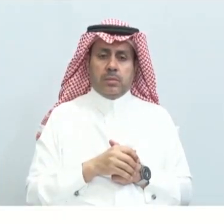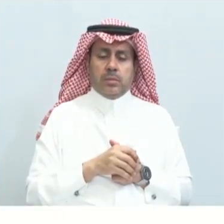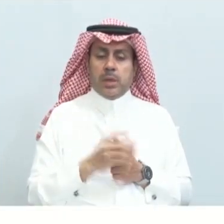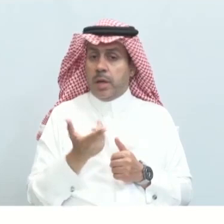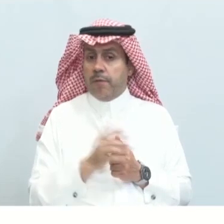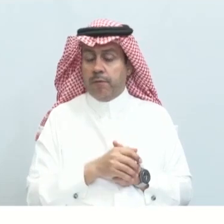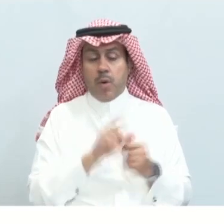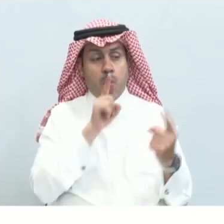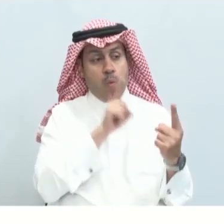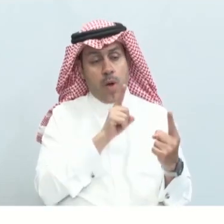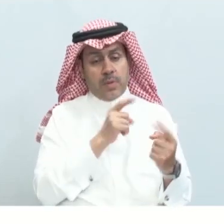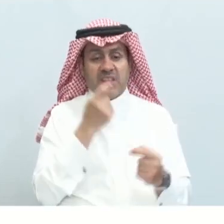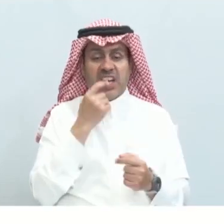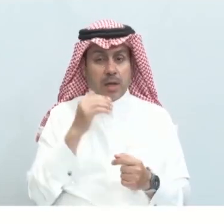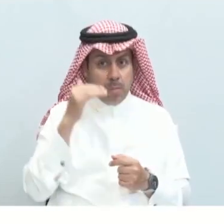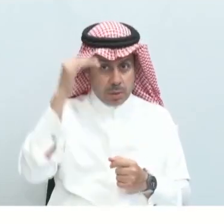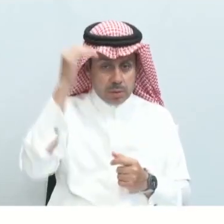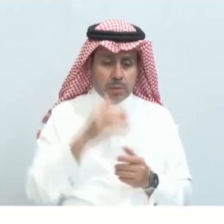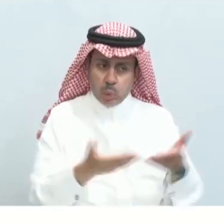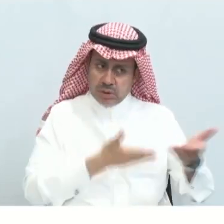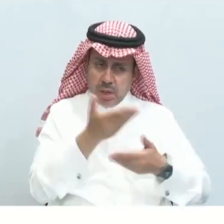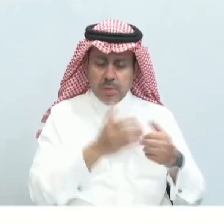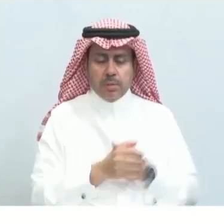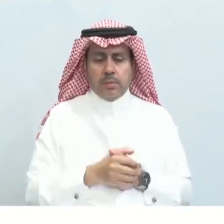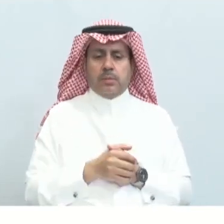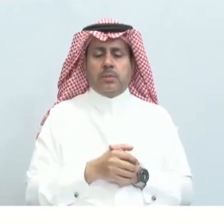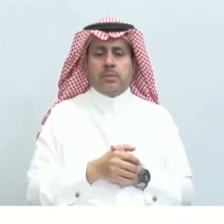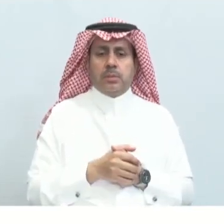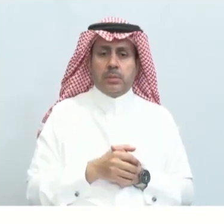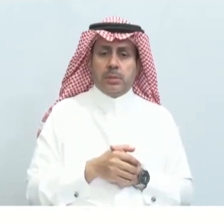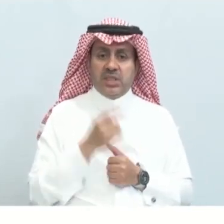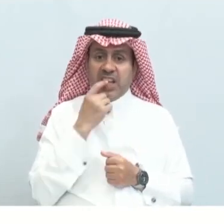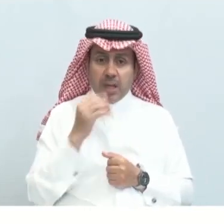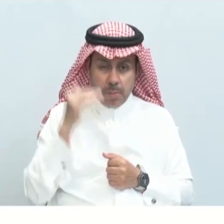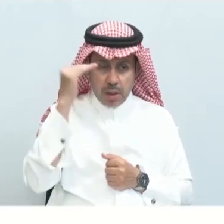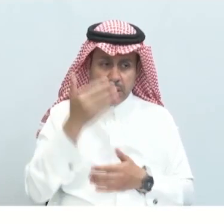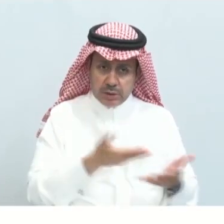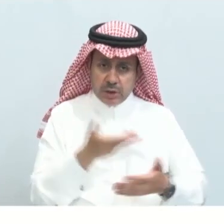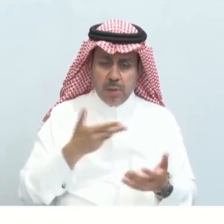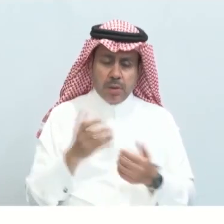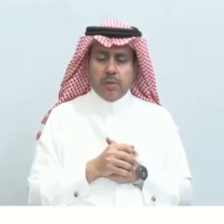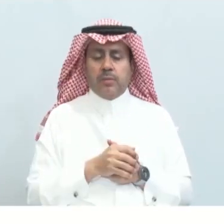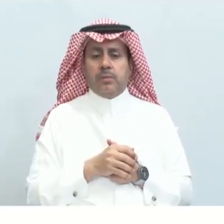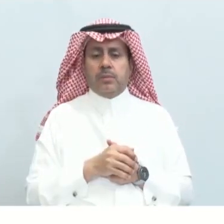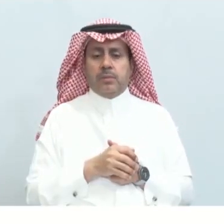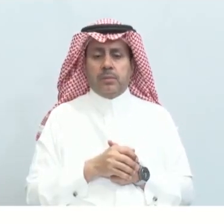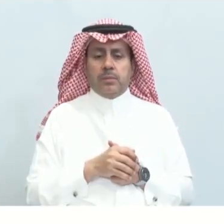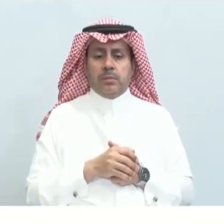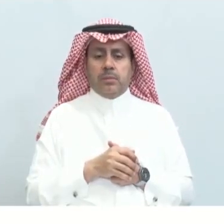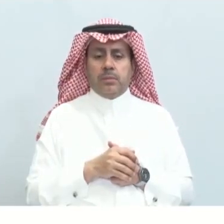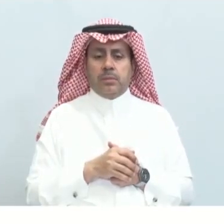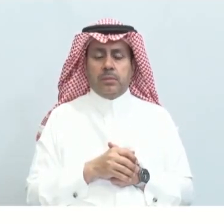كيف اقابل واتعامل مع كبير السن كيف اتعامل مع كبير السن كيف اقابلك برا